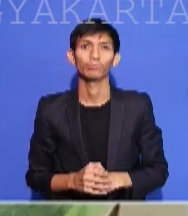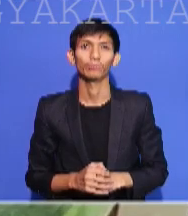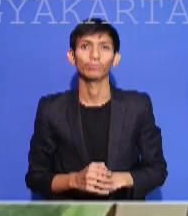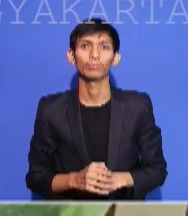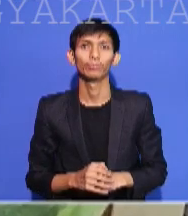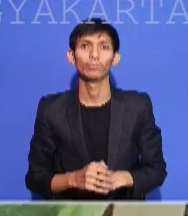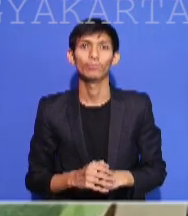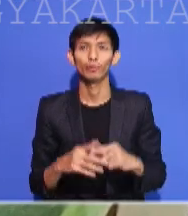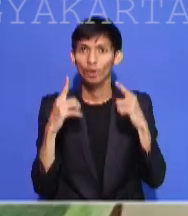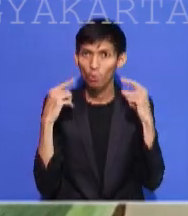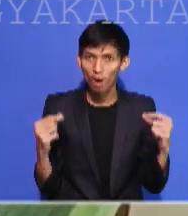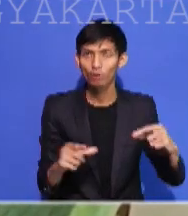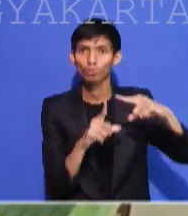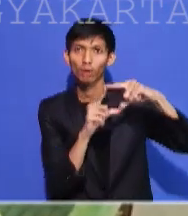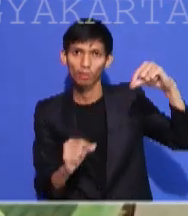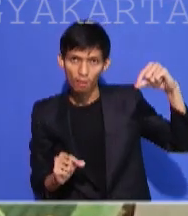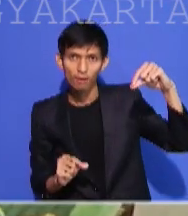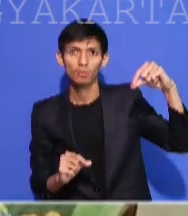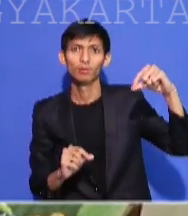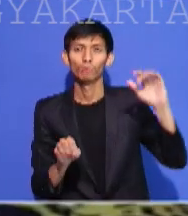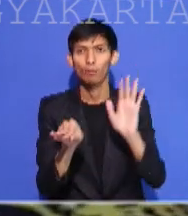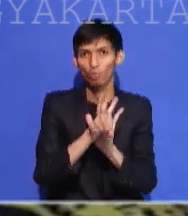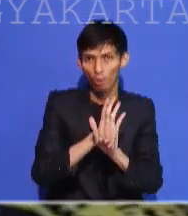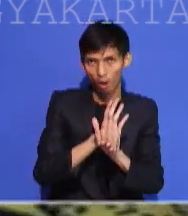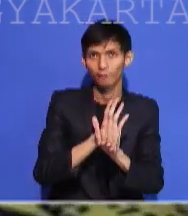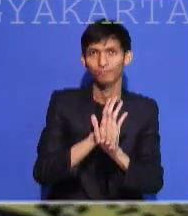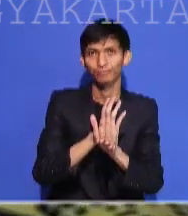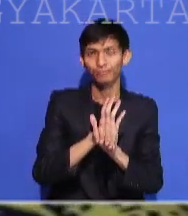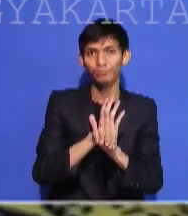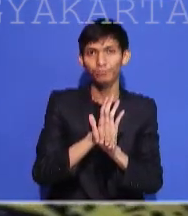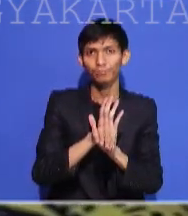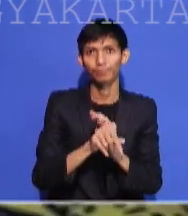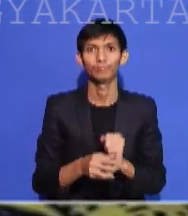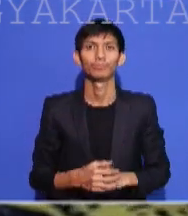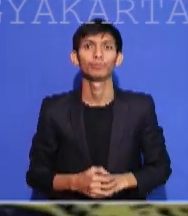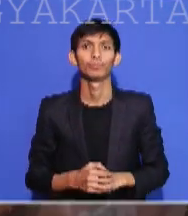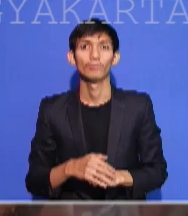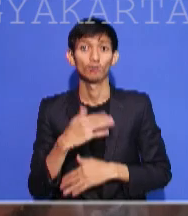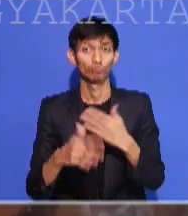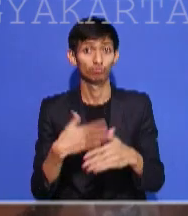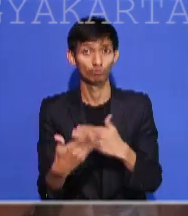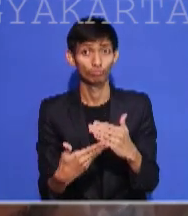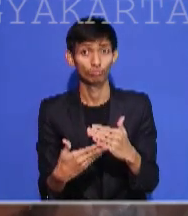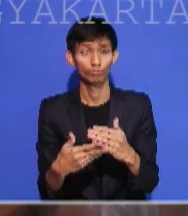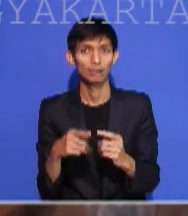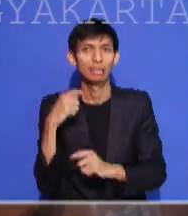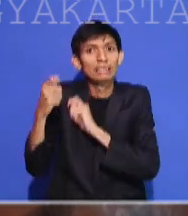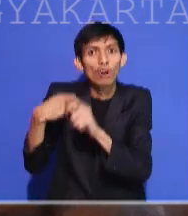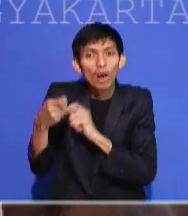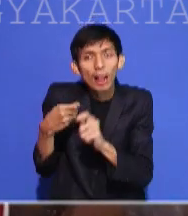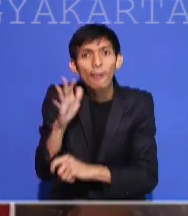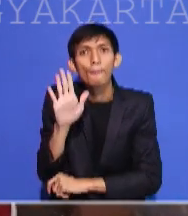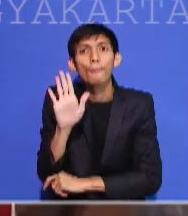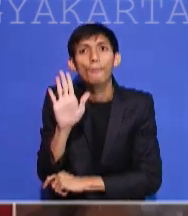Jawa sumat bahkan hingga Papua meski masih diproduksi dengana tradisional dengan kapasitas